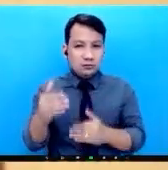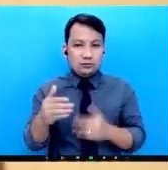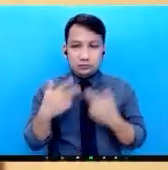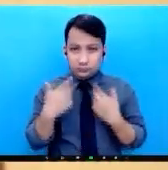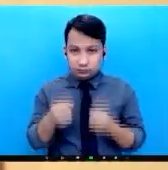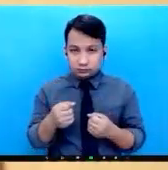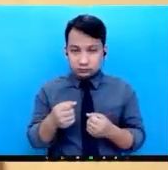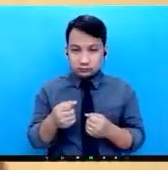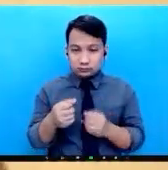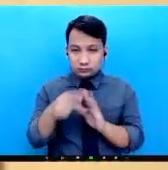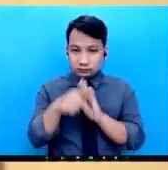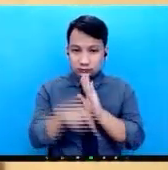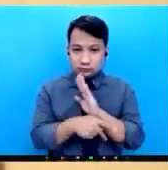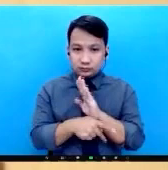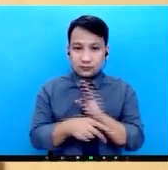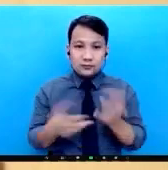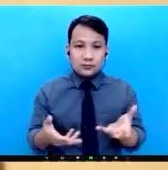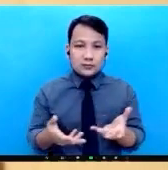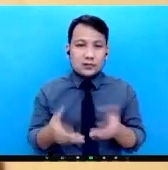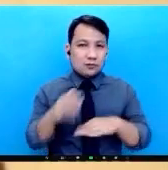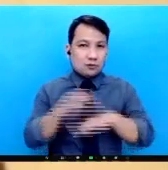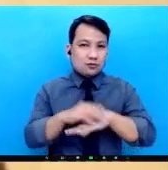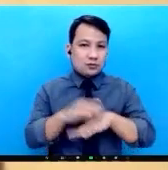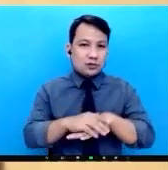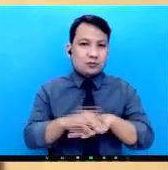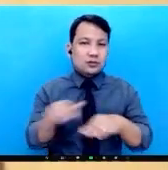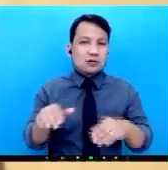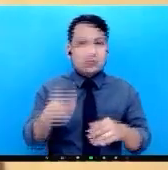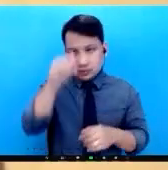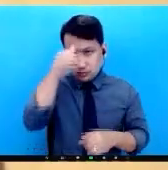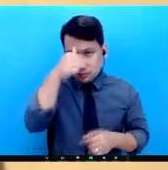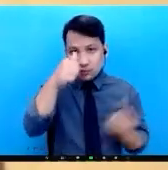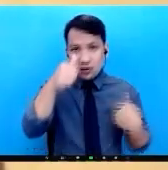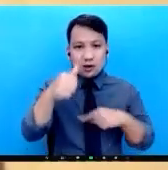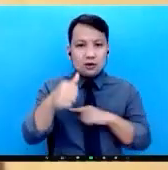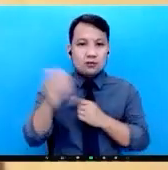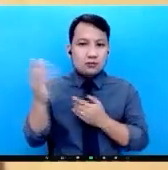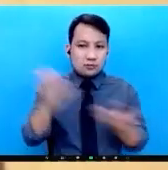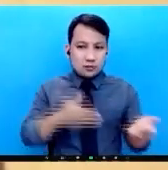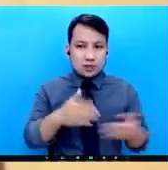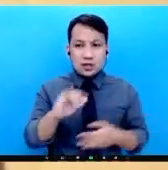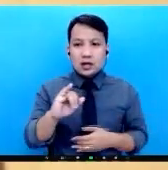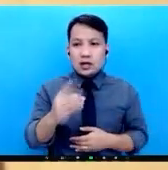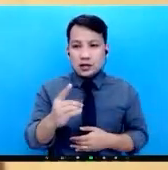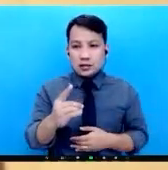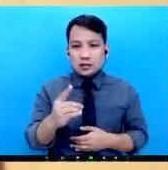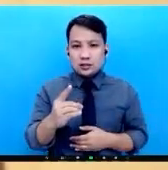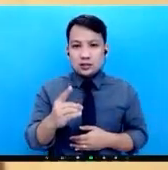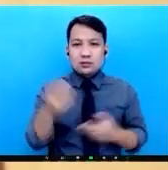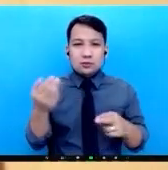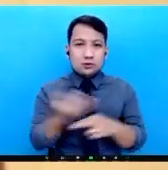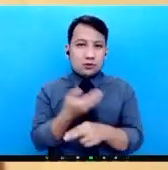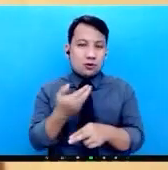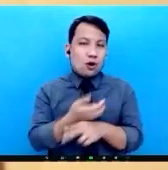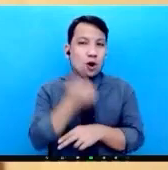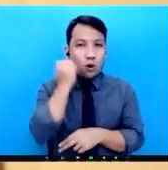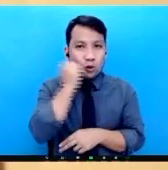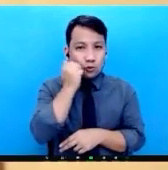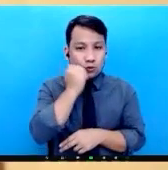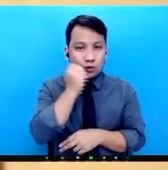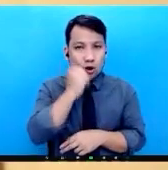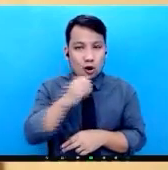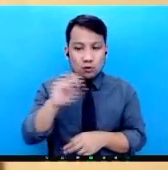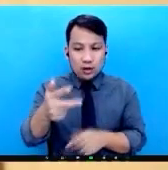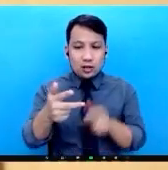no, even without alert levels, because it will remind us to take our vaccination on a regular basis or our booster on a